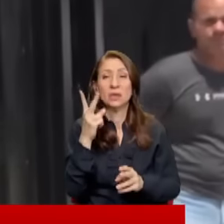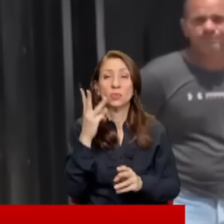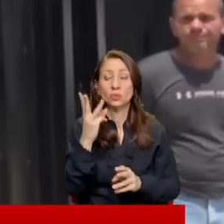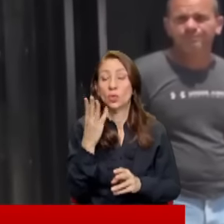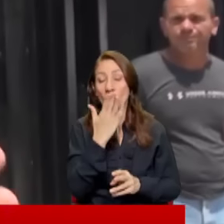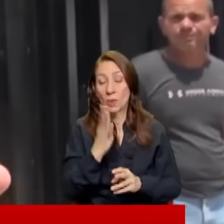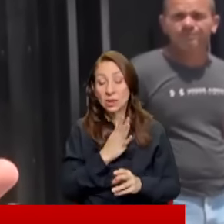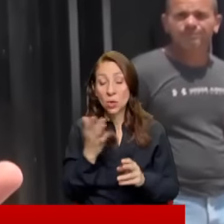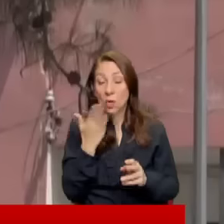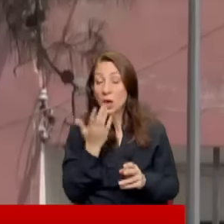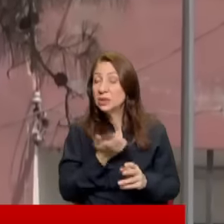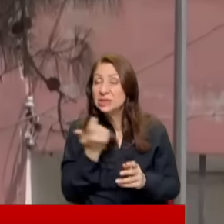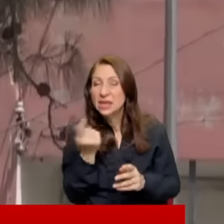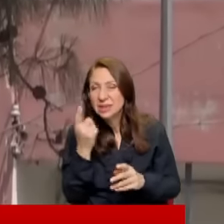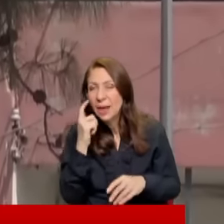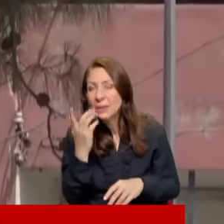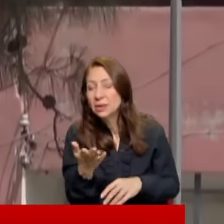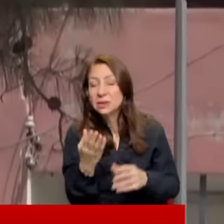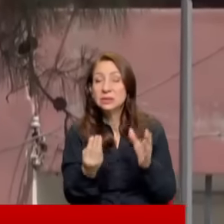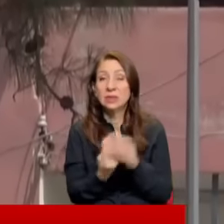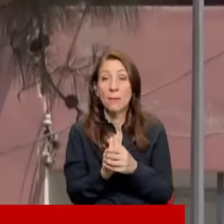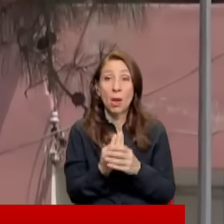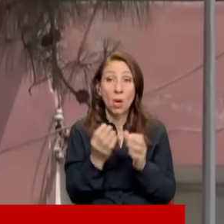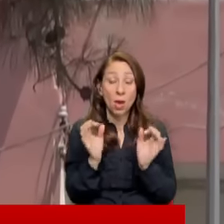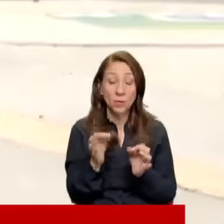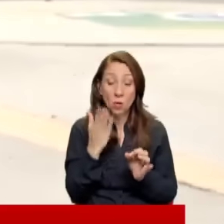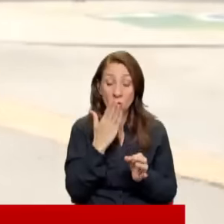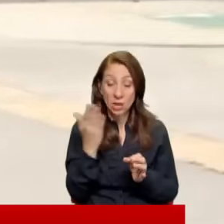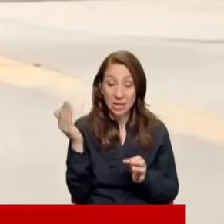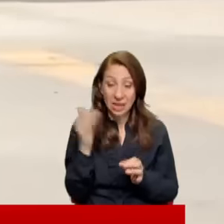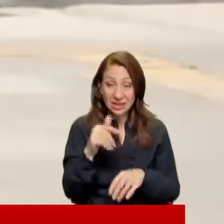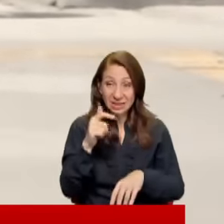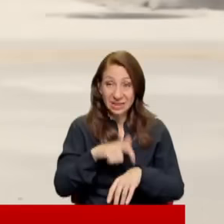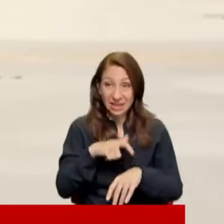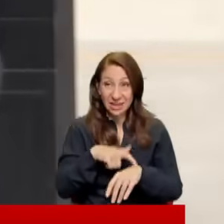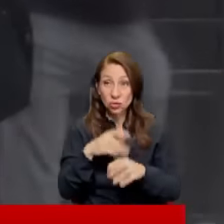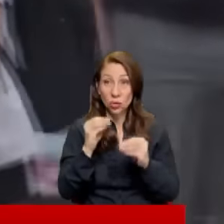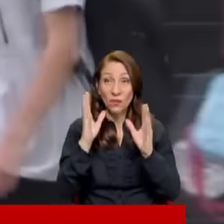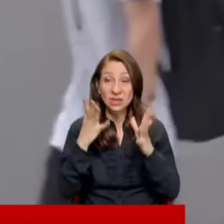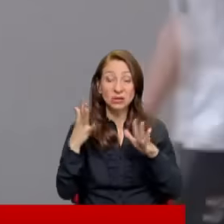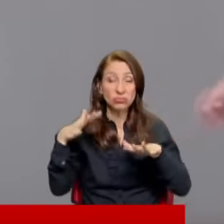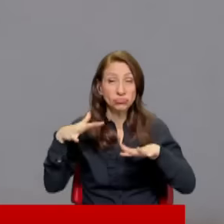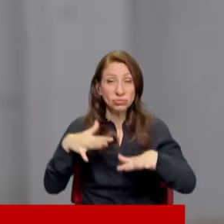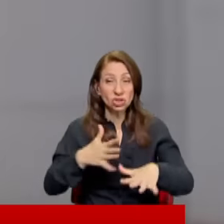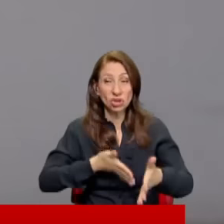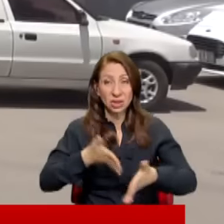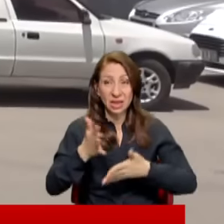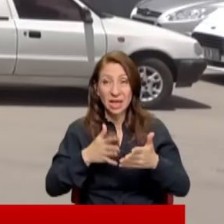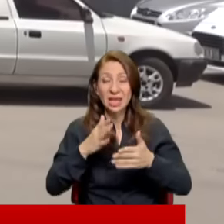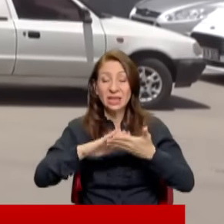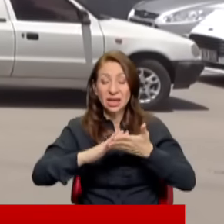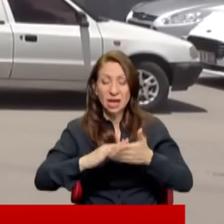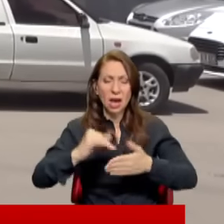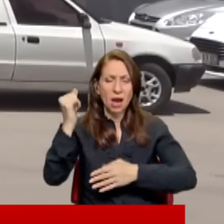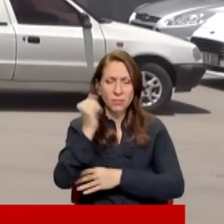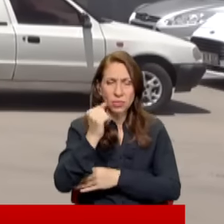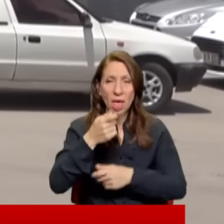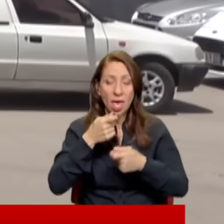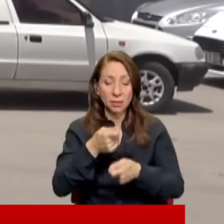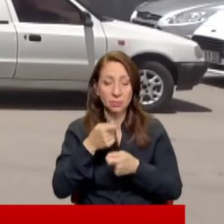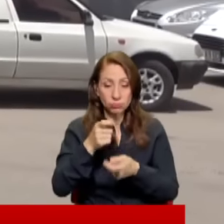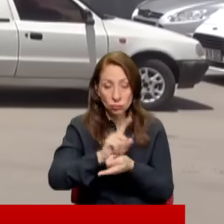var öğrenci sayısını tahmin edin yani Özellikle de sabahları çocukların okula geldikleri saatte çok daha yoğun oluyor Cadde tırlar ve Kamyonlarla